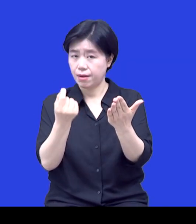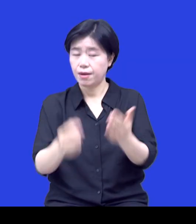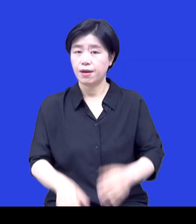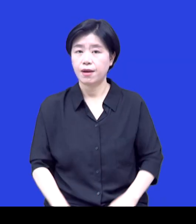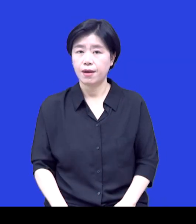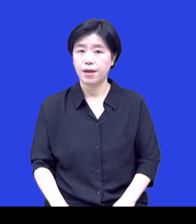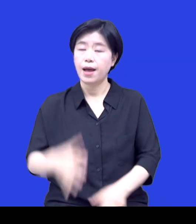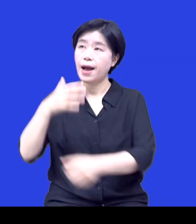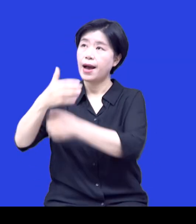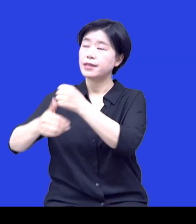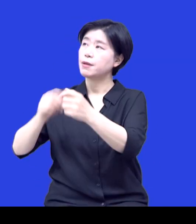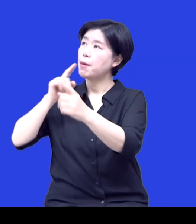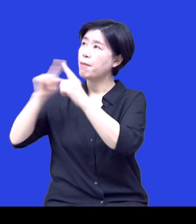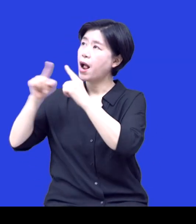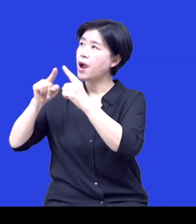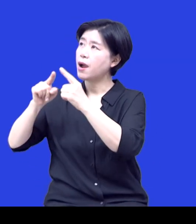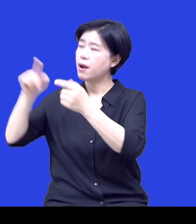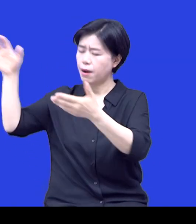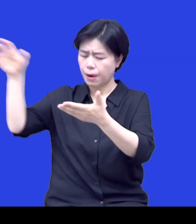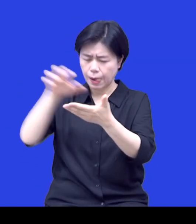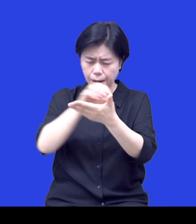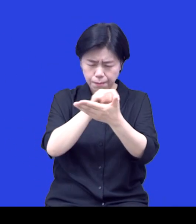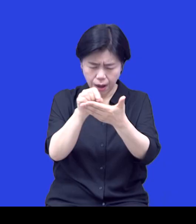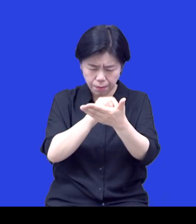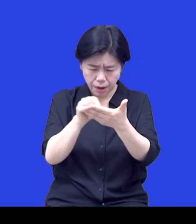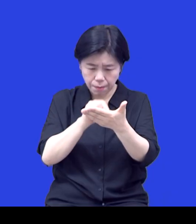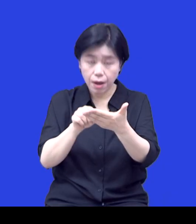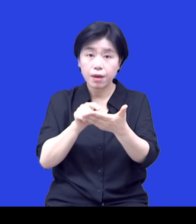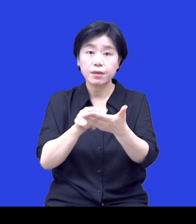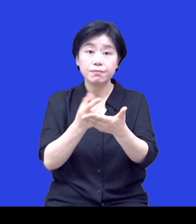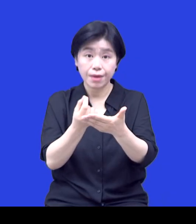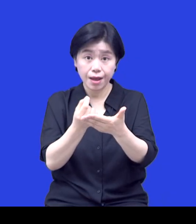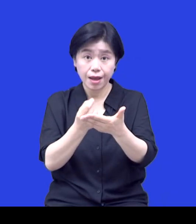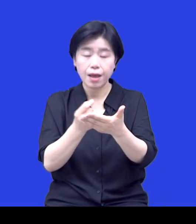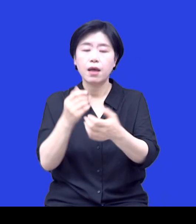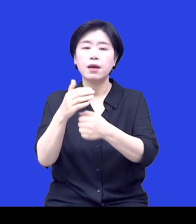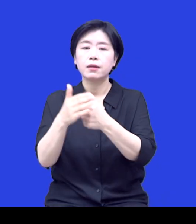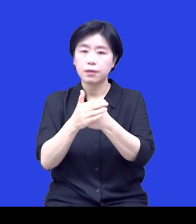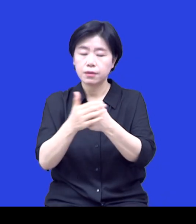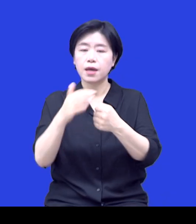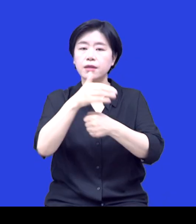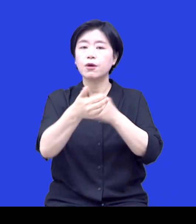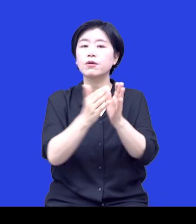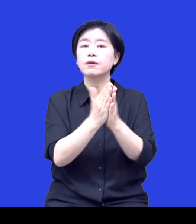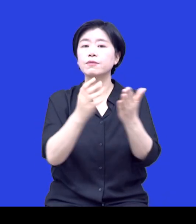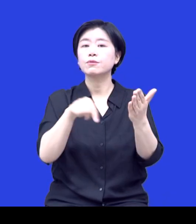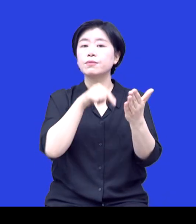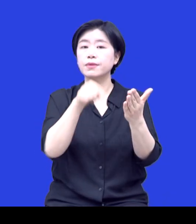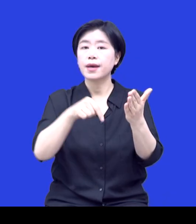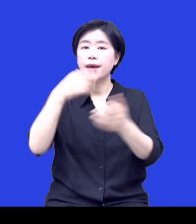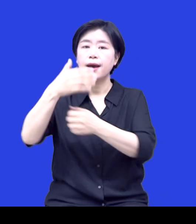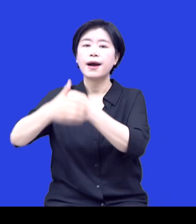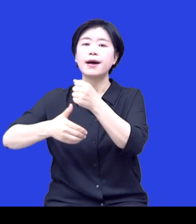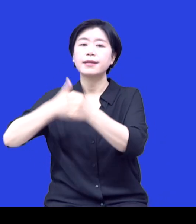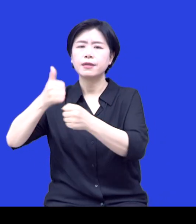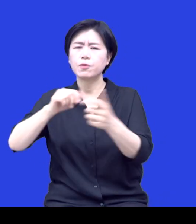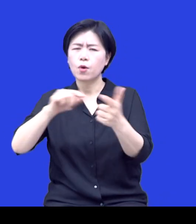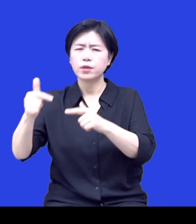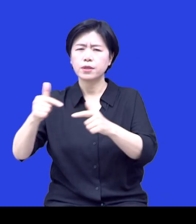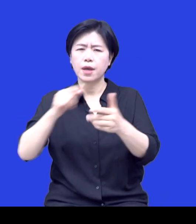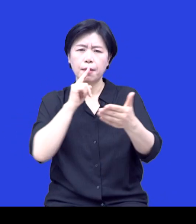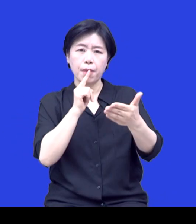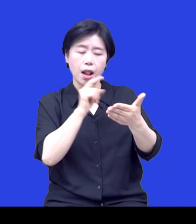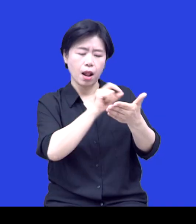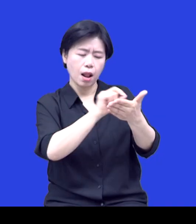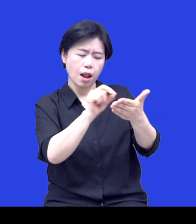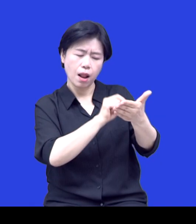쫙 흐르는 거기 때문에 예. 성경에서 그 하나님께서 하나님의 이름을 걸고 하신 맹세가 몇